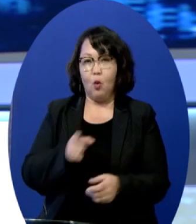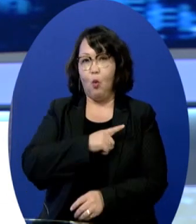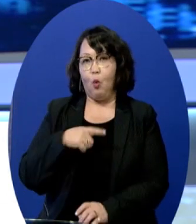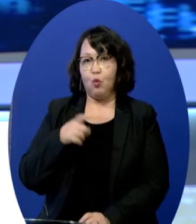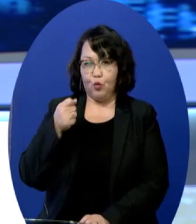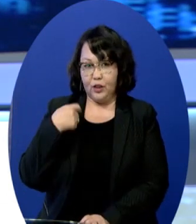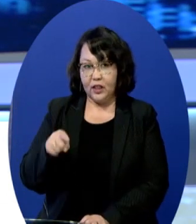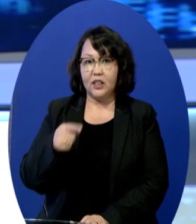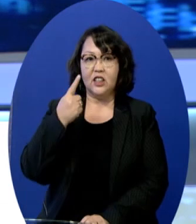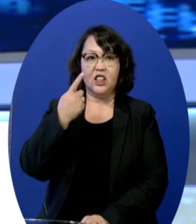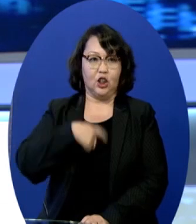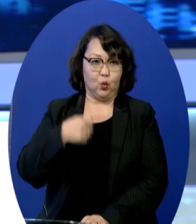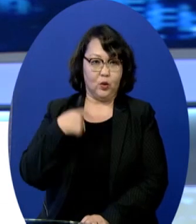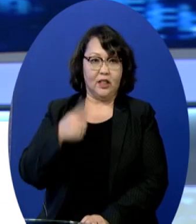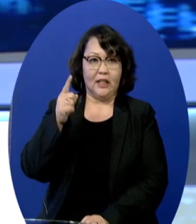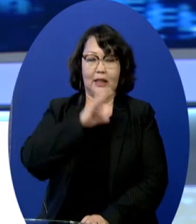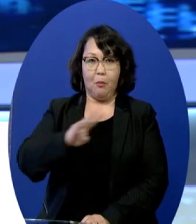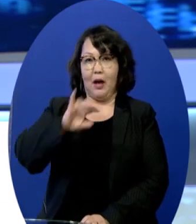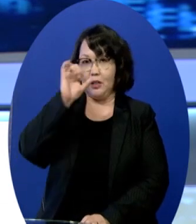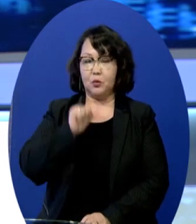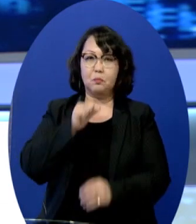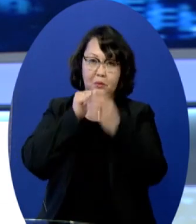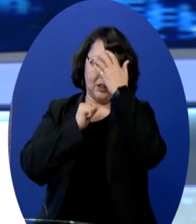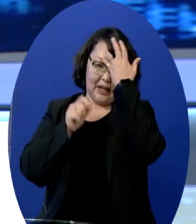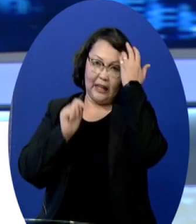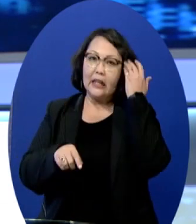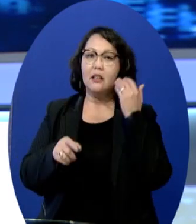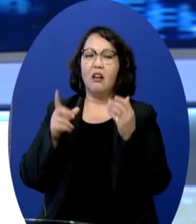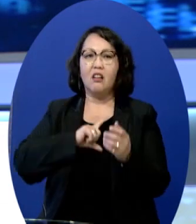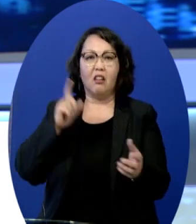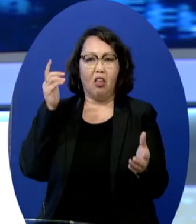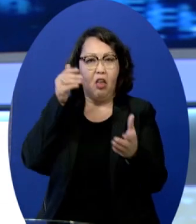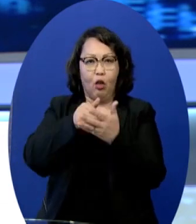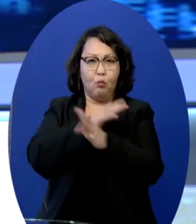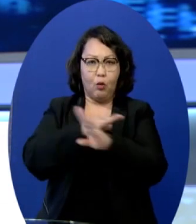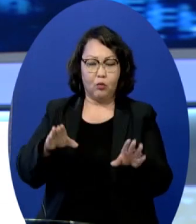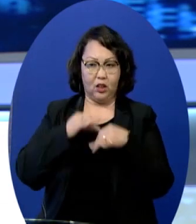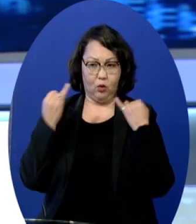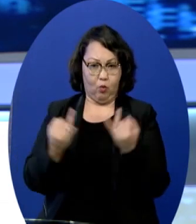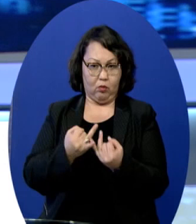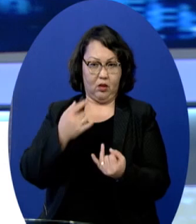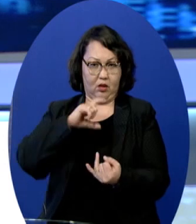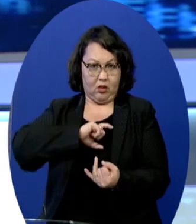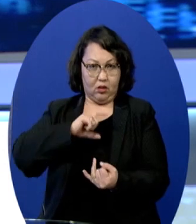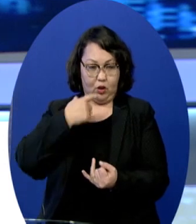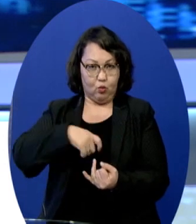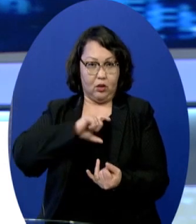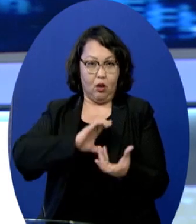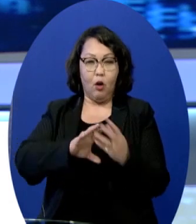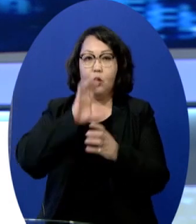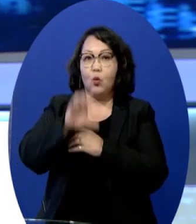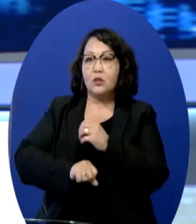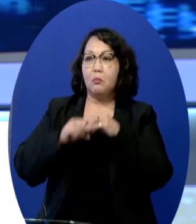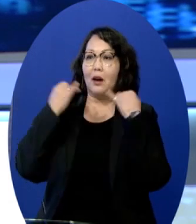хүний нэг гишүүний нэг намын асуудал биш. Энэ халдшгүй ирэх нь улсын хурлд байдгаа. Олон улсын парламентын холбоо хүний эрх